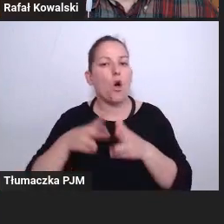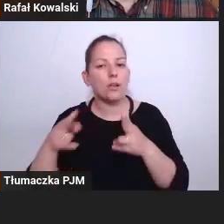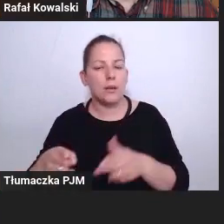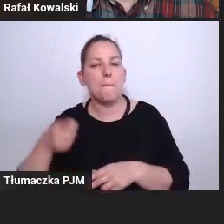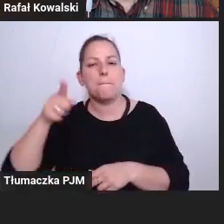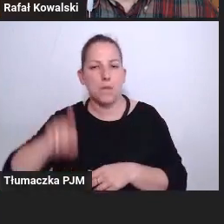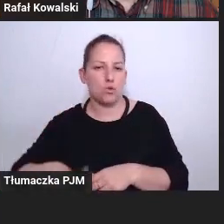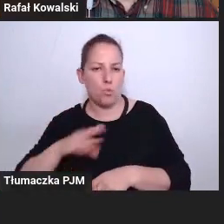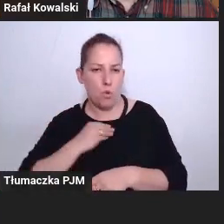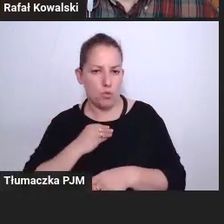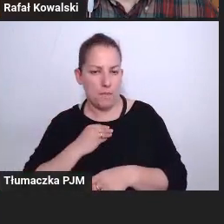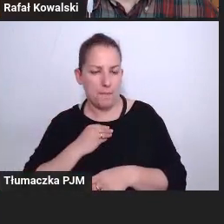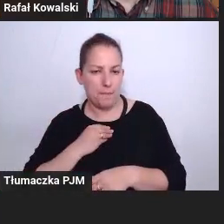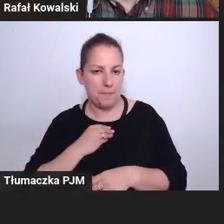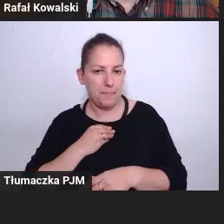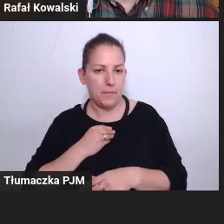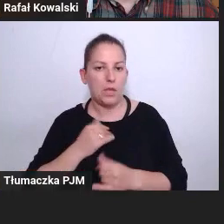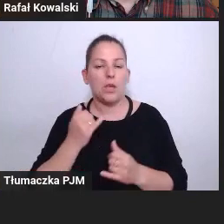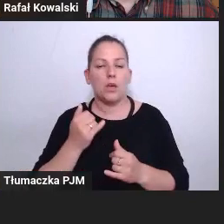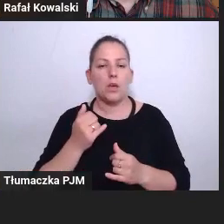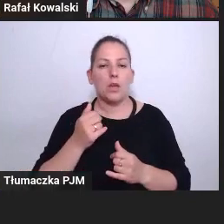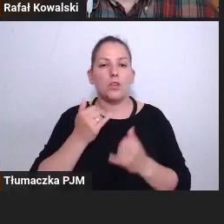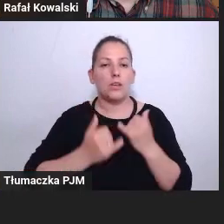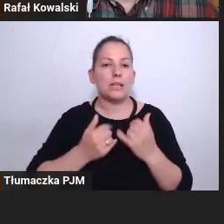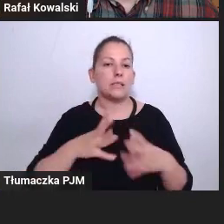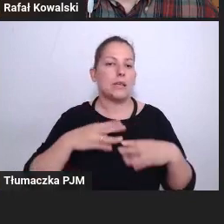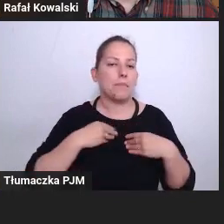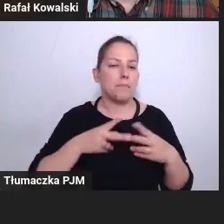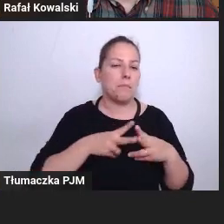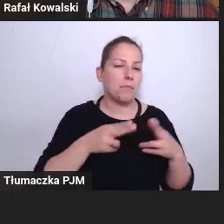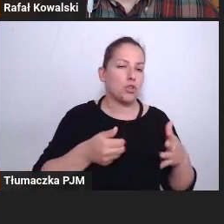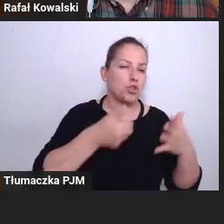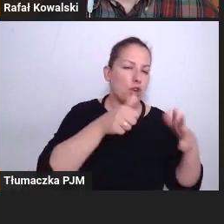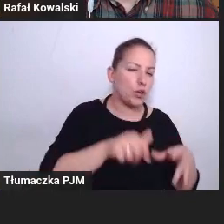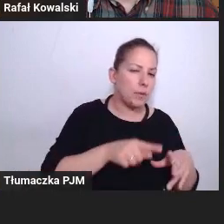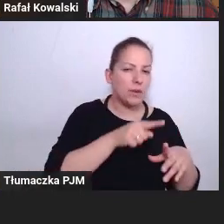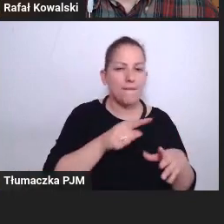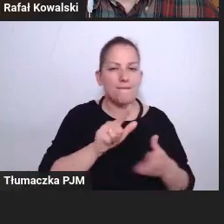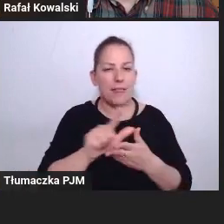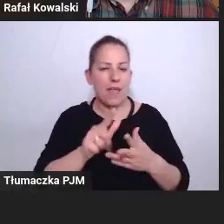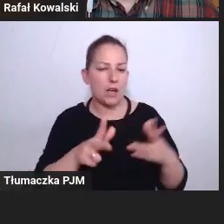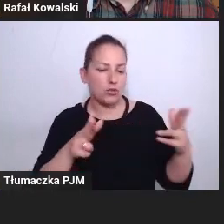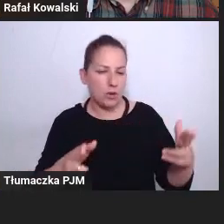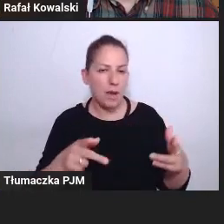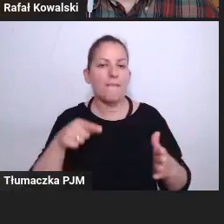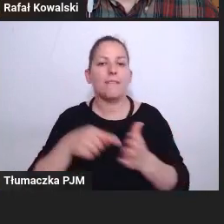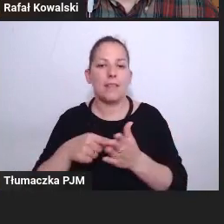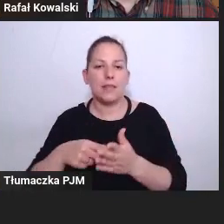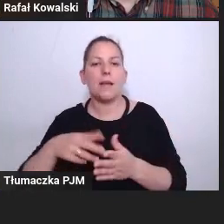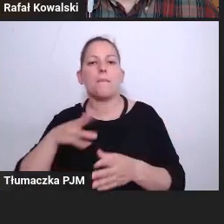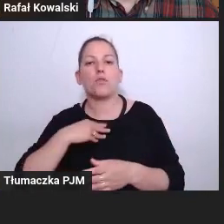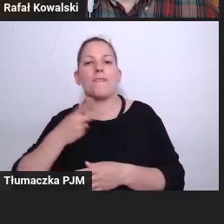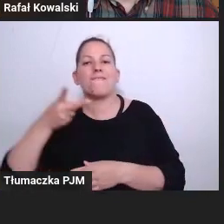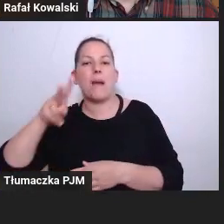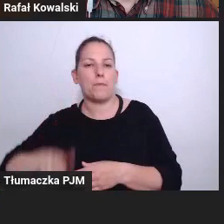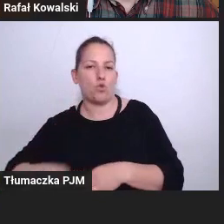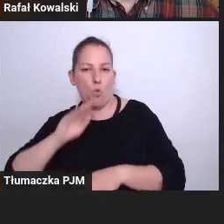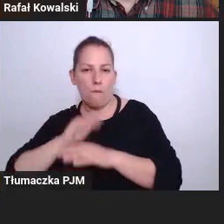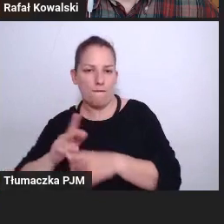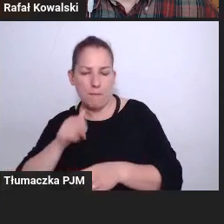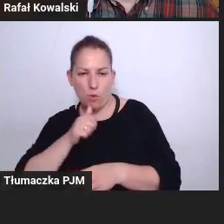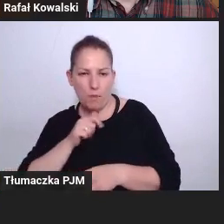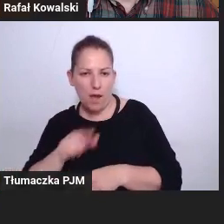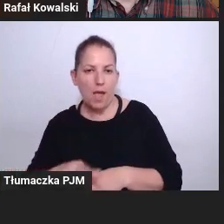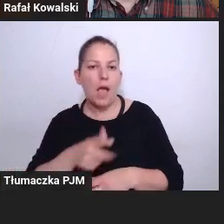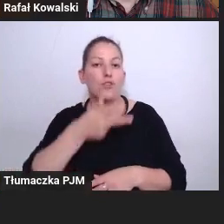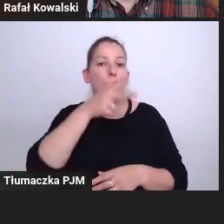miesiąc. Jeżeli będziemy chcieli go zatrudnić na czas pomiędzy 6 miesięcy a 12, wtedy może trwać 2 miesiące, a 3 miesiące będzie